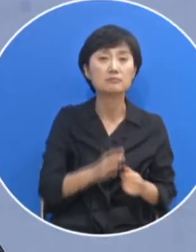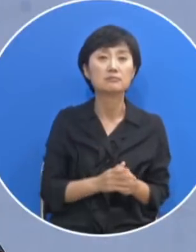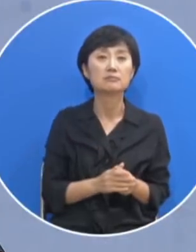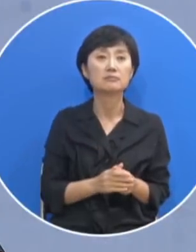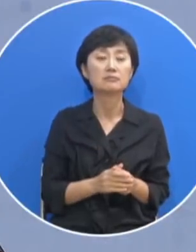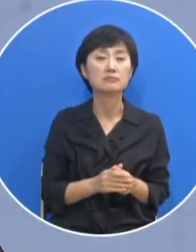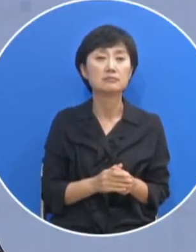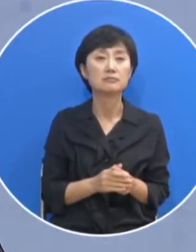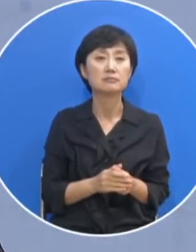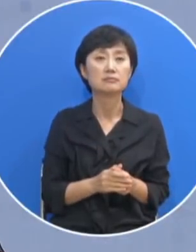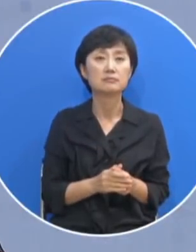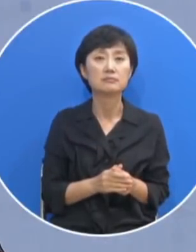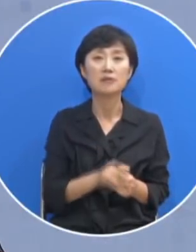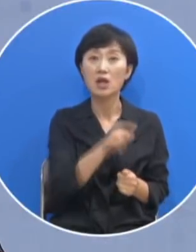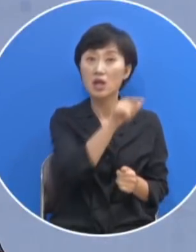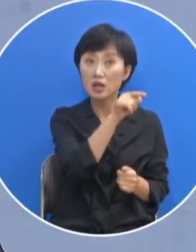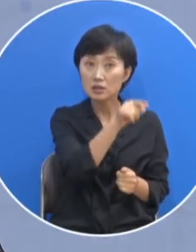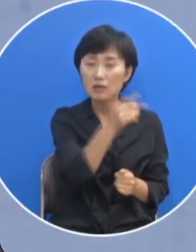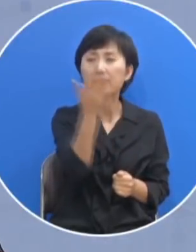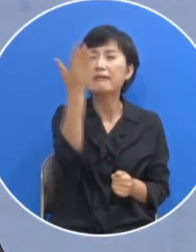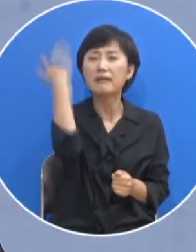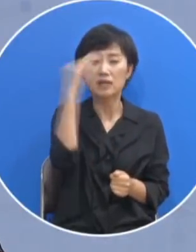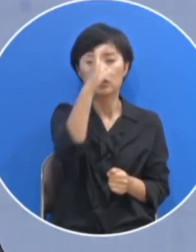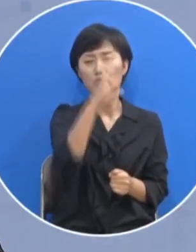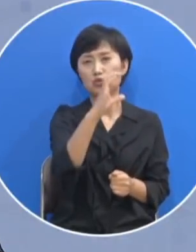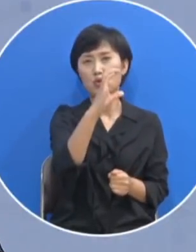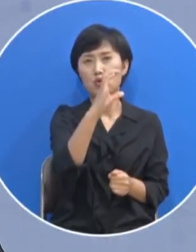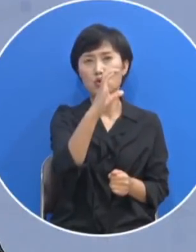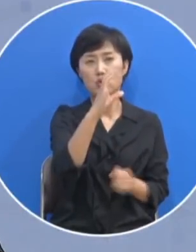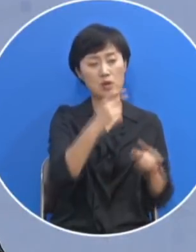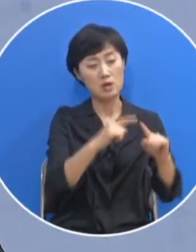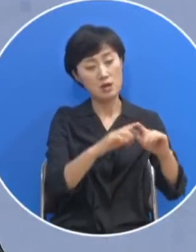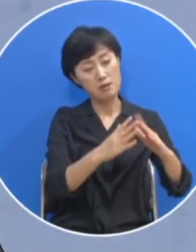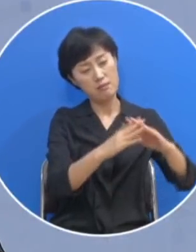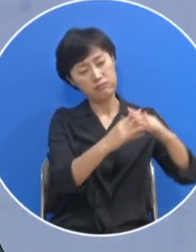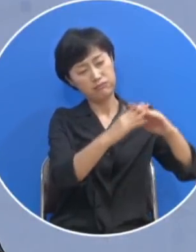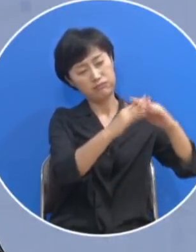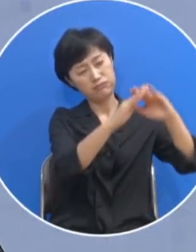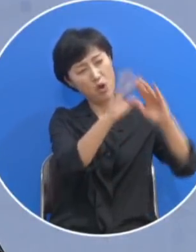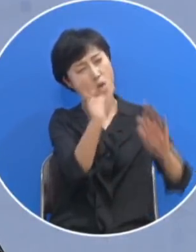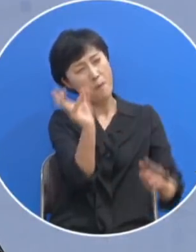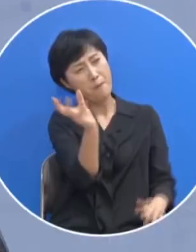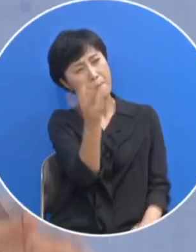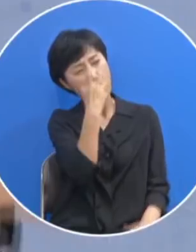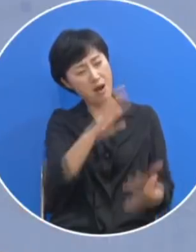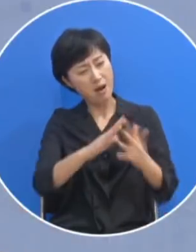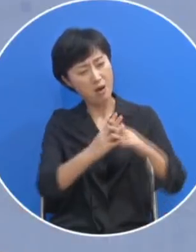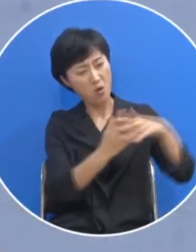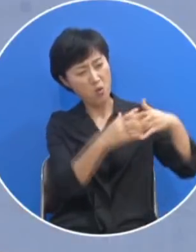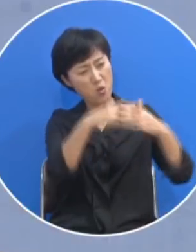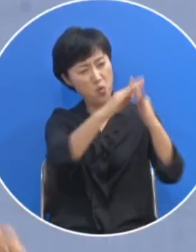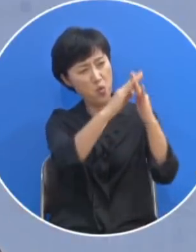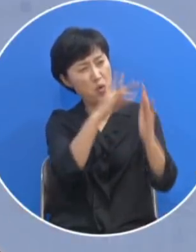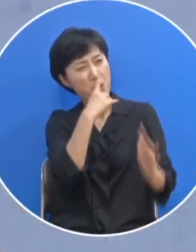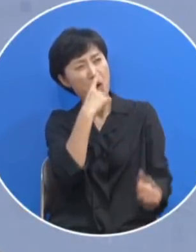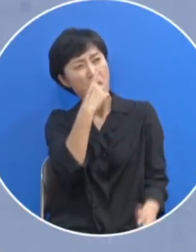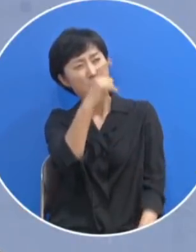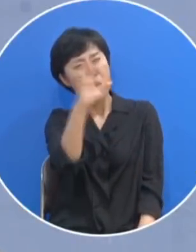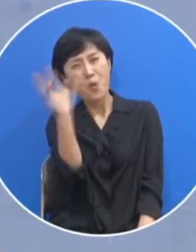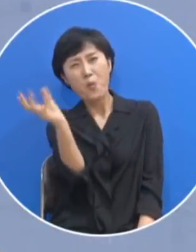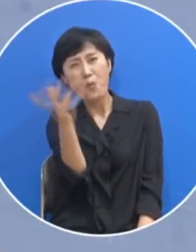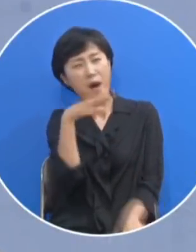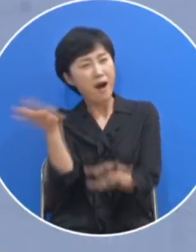책인것 같아요 그게 교회였습니다 천주교 on a puro 아아 너무나 얼음도 없는 말이